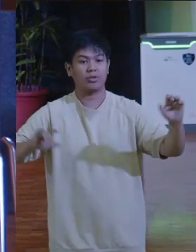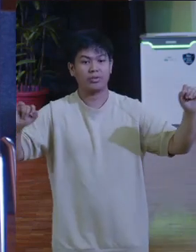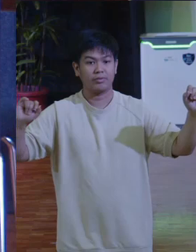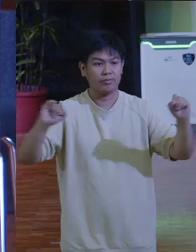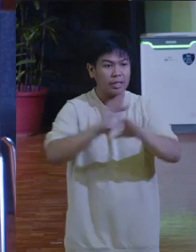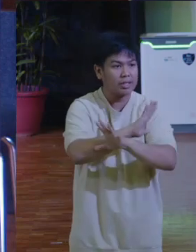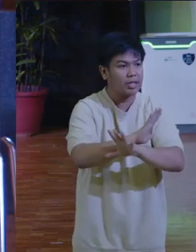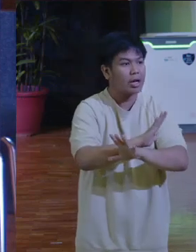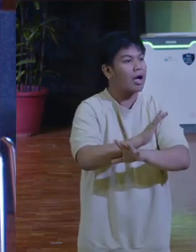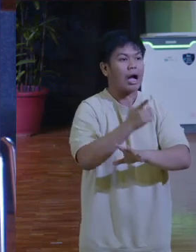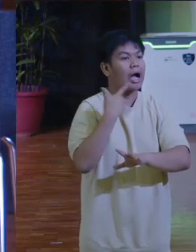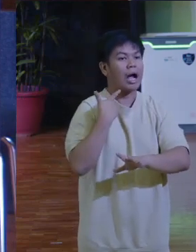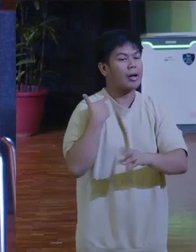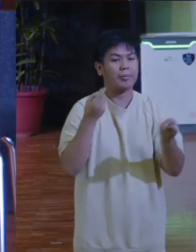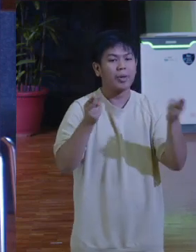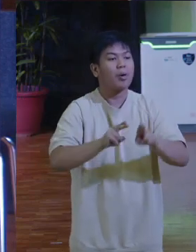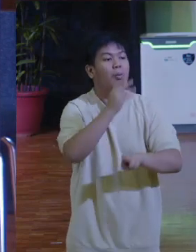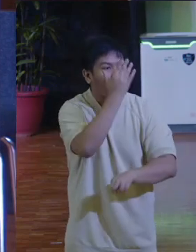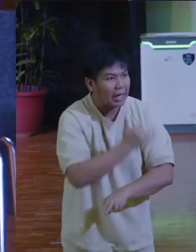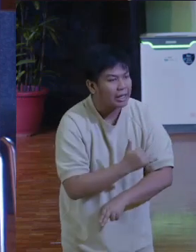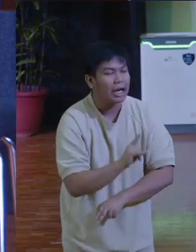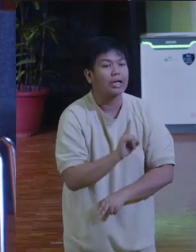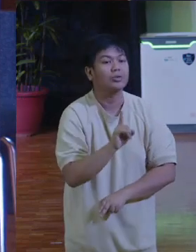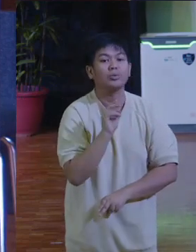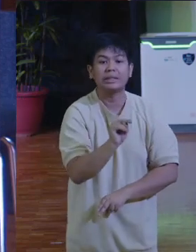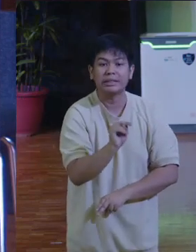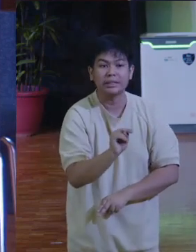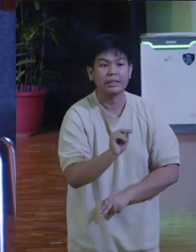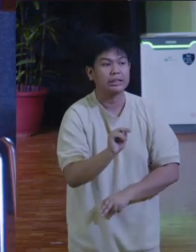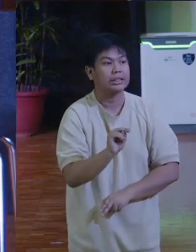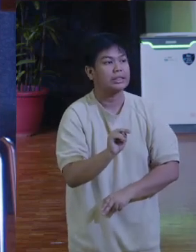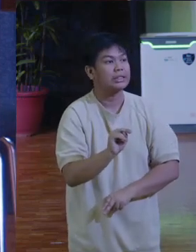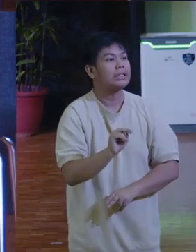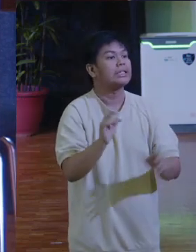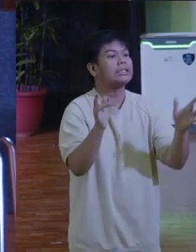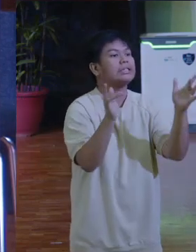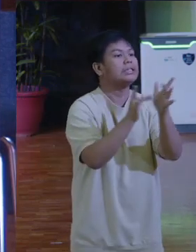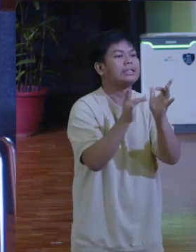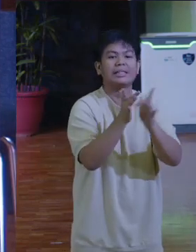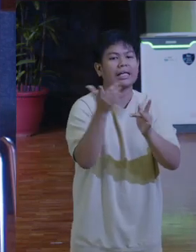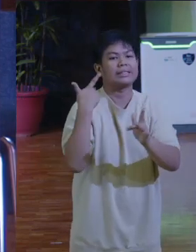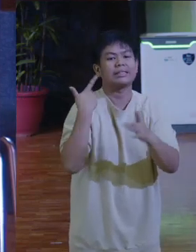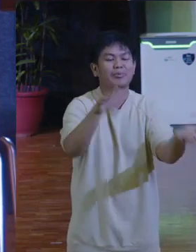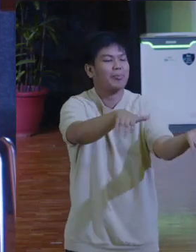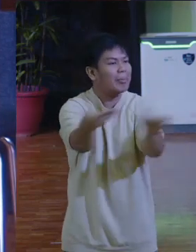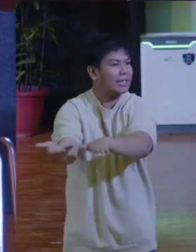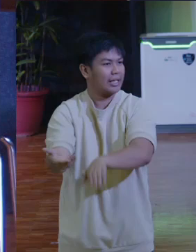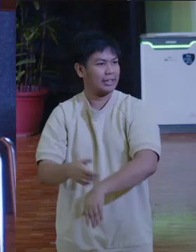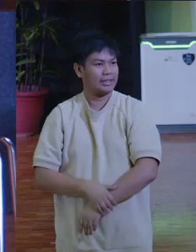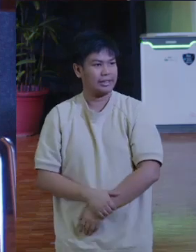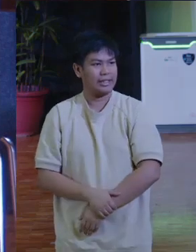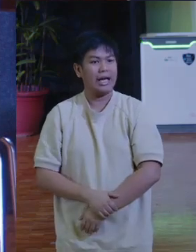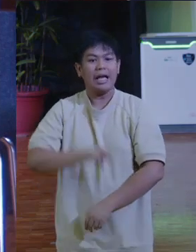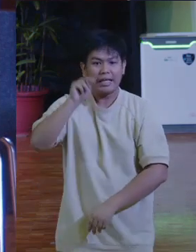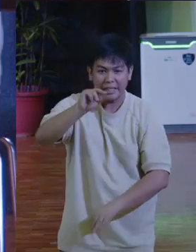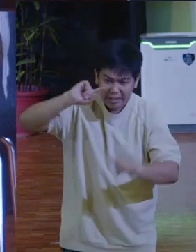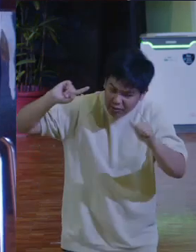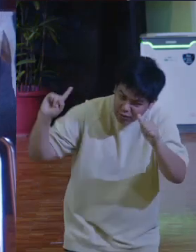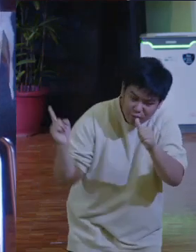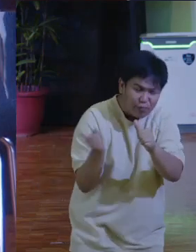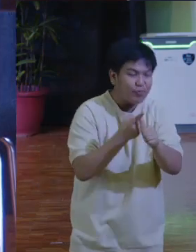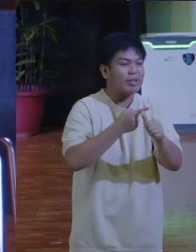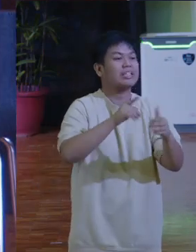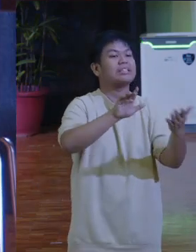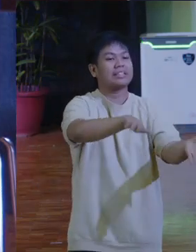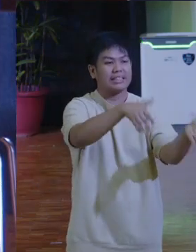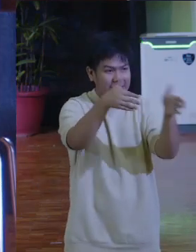Meron pa siyang hindi nagagawa. Ano hindi pa niya nagagawa? Hindi pa siya nakakapunta sa krus. Mga 2 taon pa mahigit